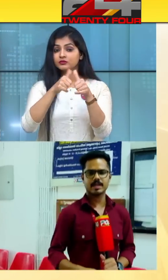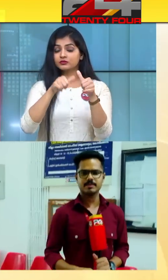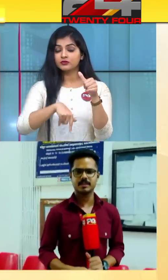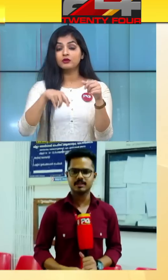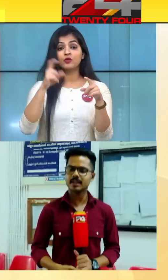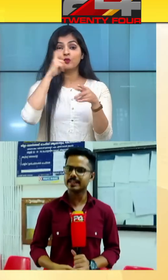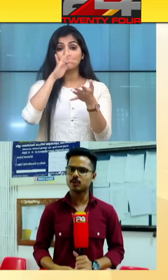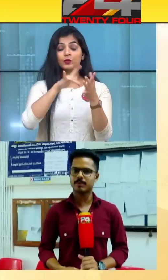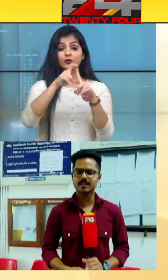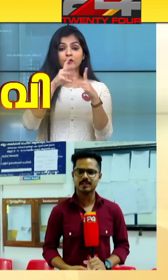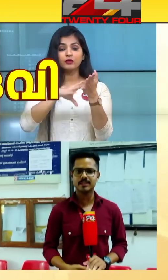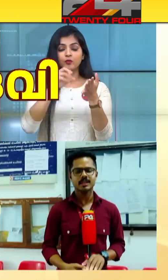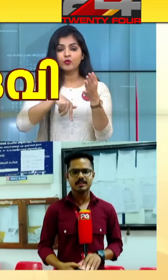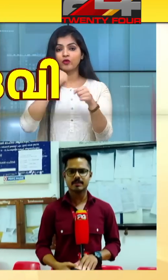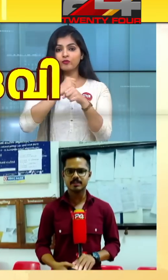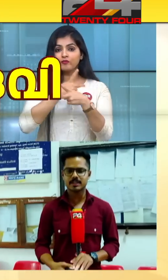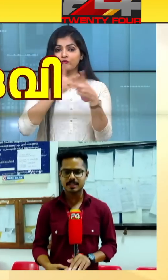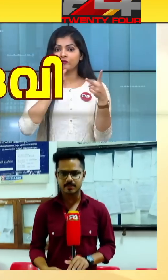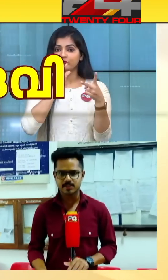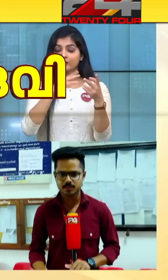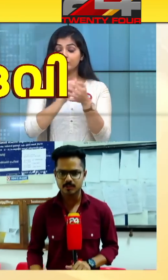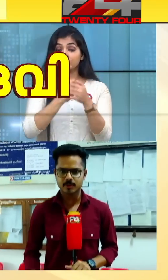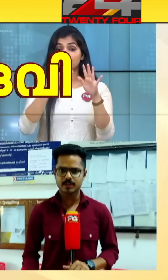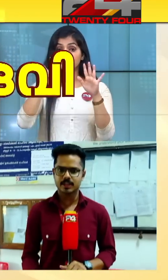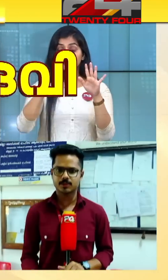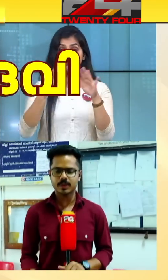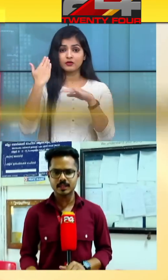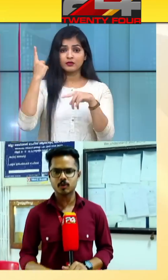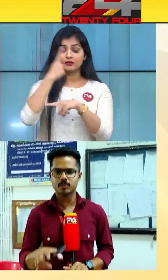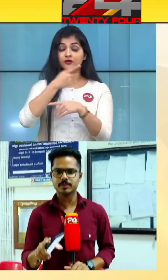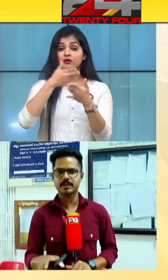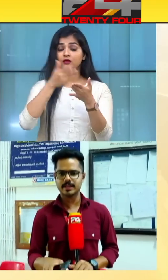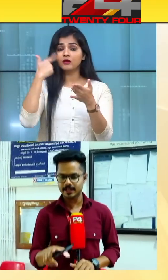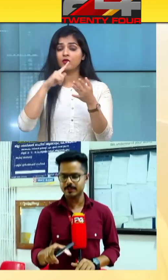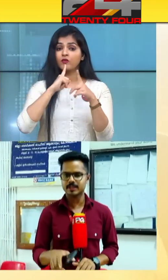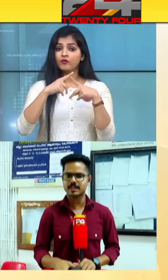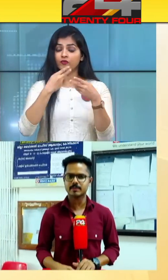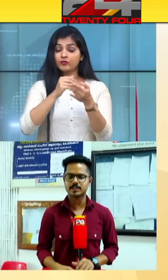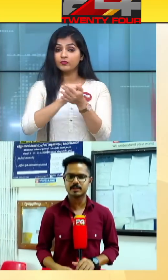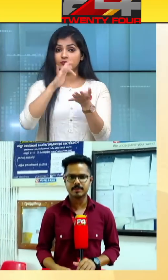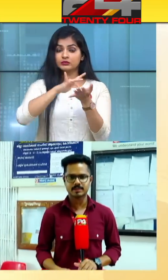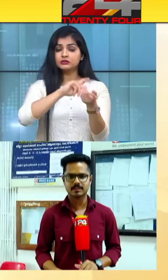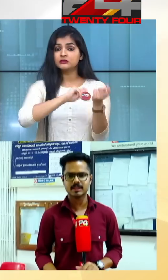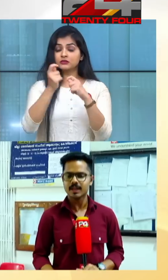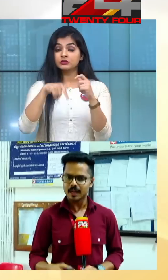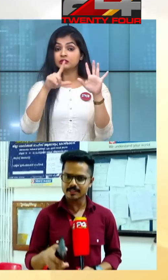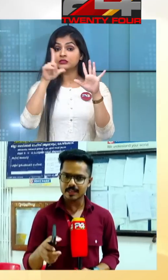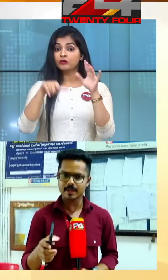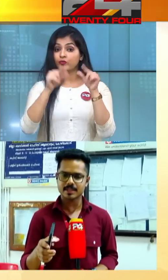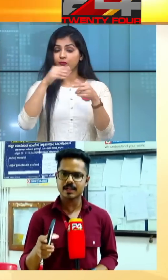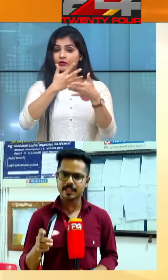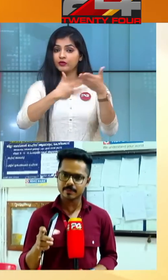സർക്കാർ പ്രഖ്യാപിച്ചിരിക്കുന്നത്. അതായത് 9-ാം തീയതി ഇത് സംബന്ധിച്ച സ്ഥലമാറ്റ ഉത്തരവ് പുറത്തിറങ്ങിയിരുന്നു. അതിൽ 7 പേരുടെ സ്ഥലമാറ്റമാണ് പറഞ്ഞിരുന്നത്.